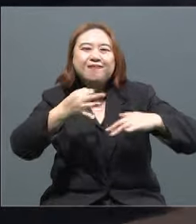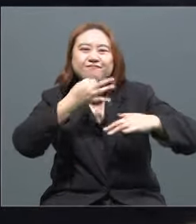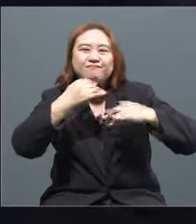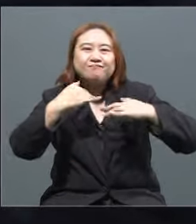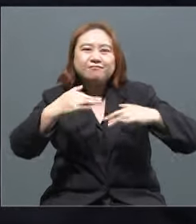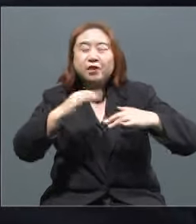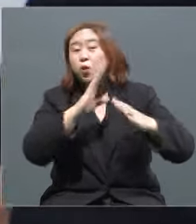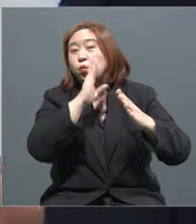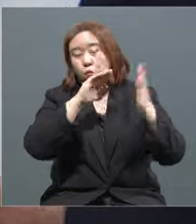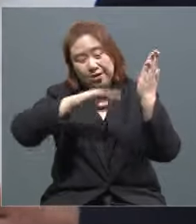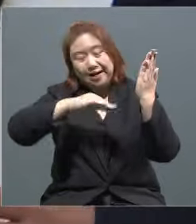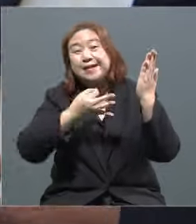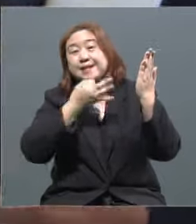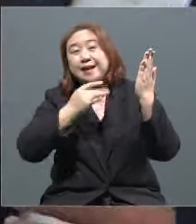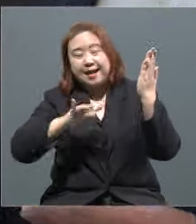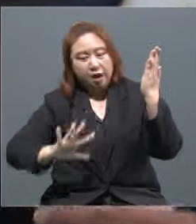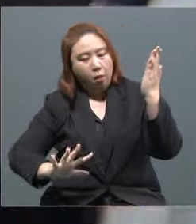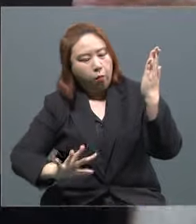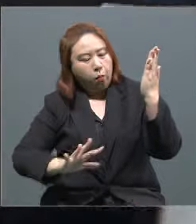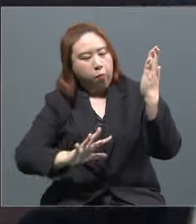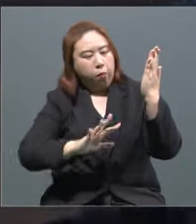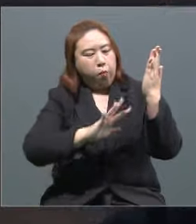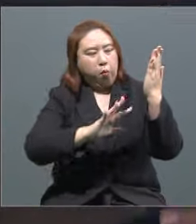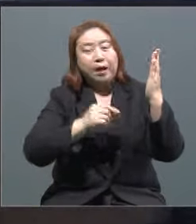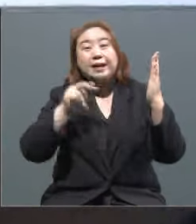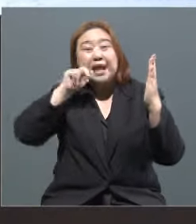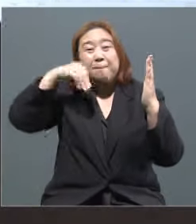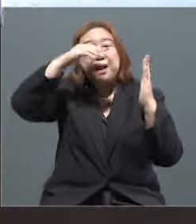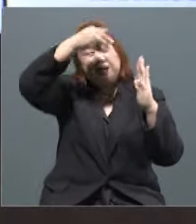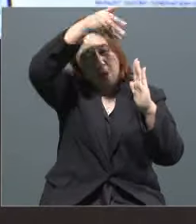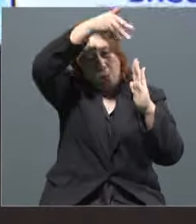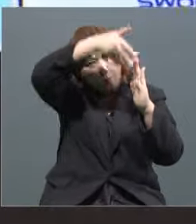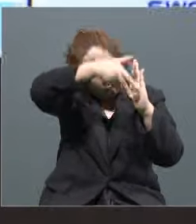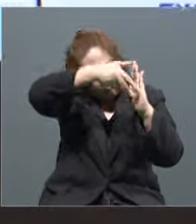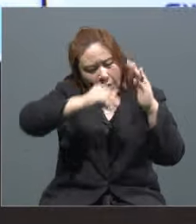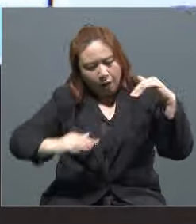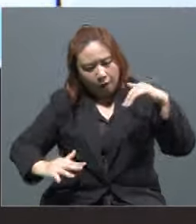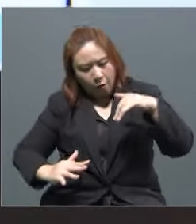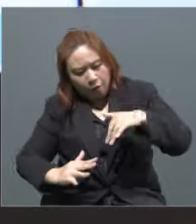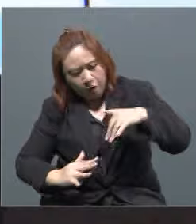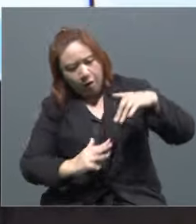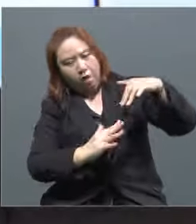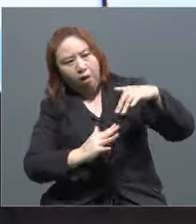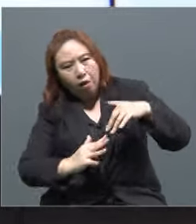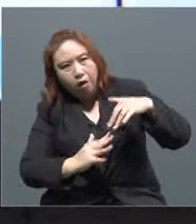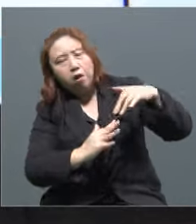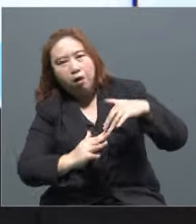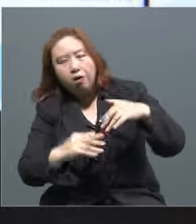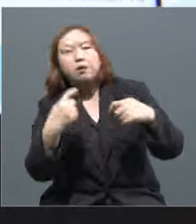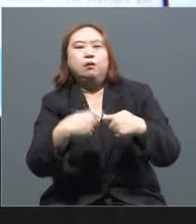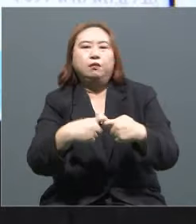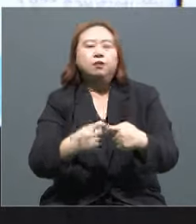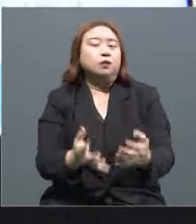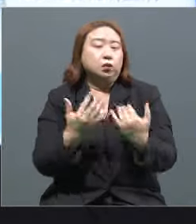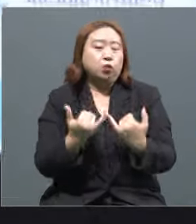ทะเลหนุนเนี่ยน้ำเหนือที่มาปุ๊บเนี่ยถ้ามาเจอน้ำทะเลหนุนเนี่ยมันก็จะยกตัวสูงขึ้นนะครับซึ่งตรงนี้ครับก็ในผม